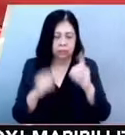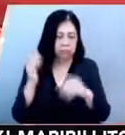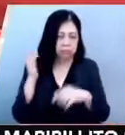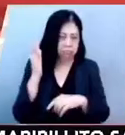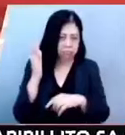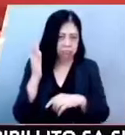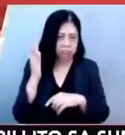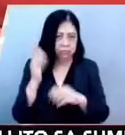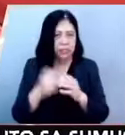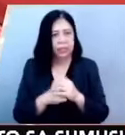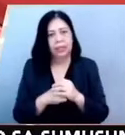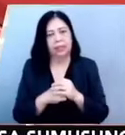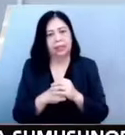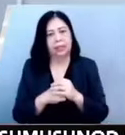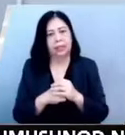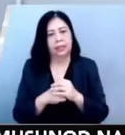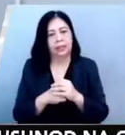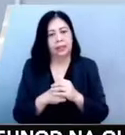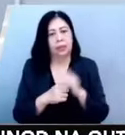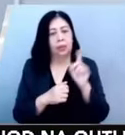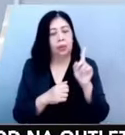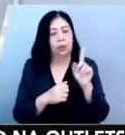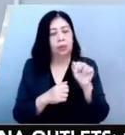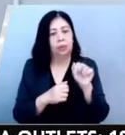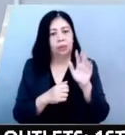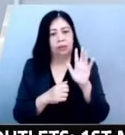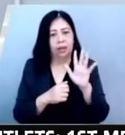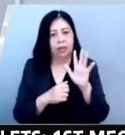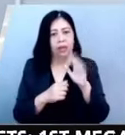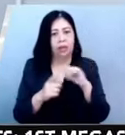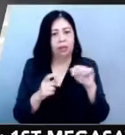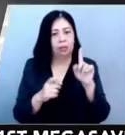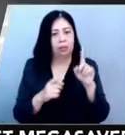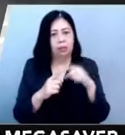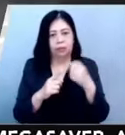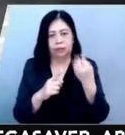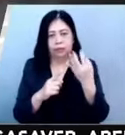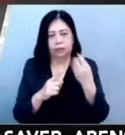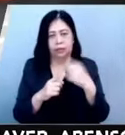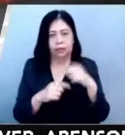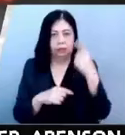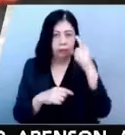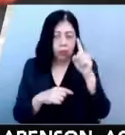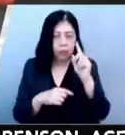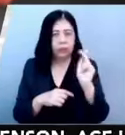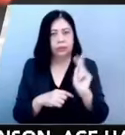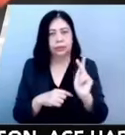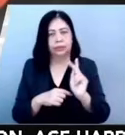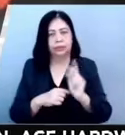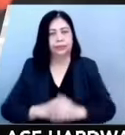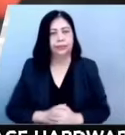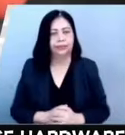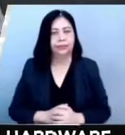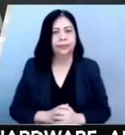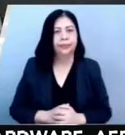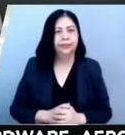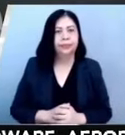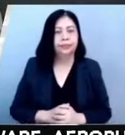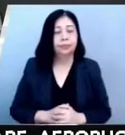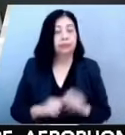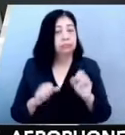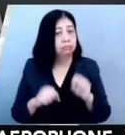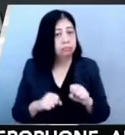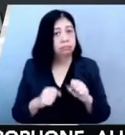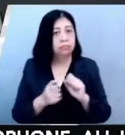diesel. Habang 1 peso and 5 centavos hanggang 1 peso and 15 centavos naman sa kerosene. Posible pang magbago ang